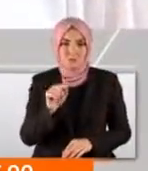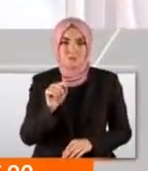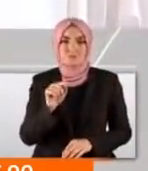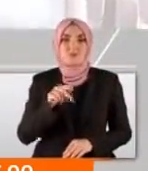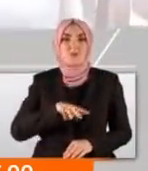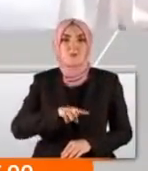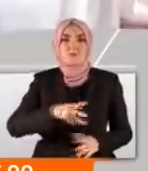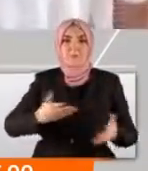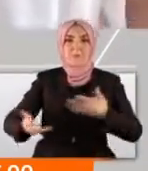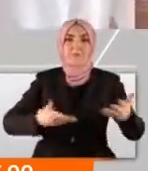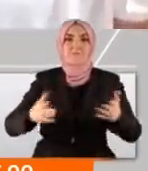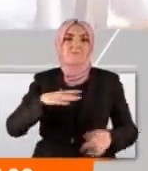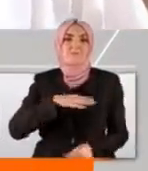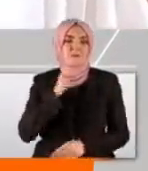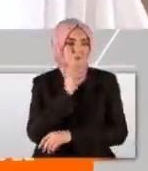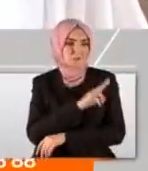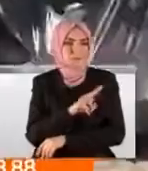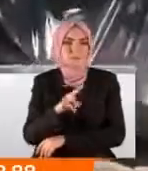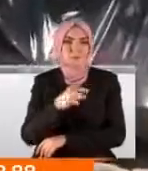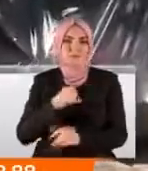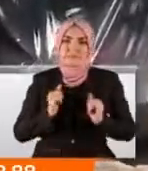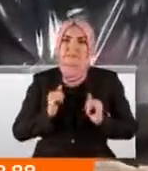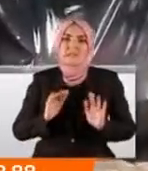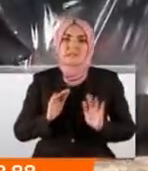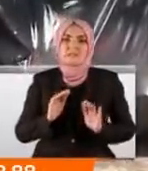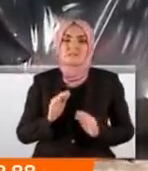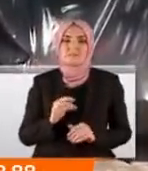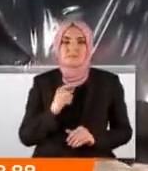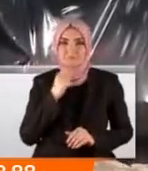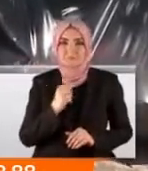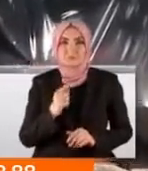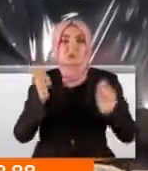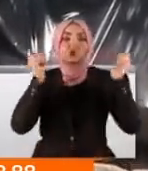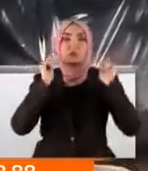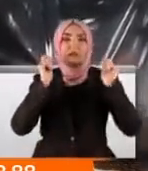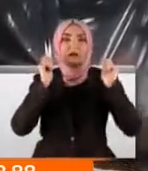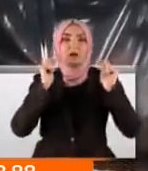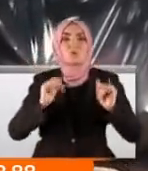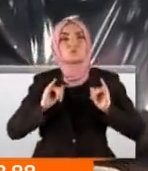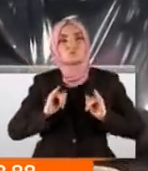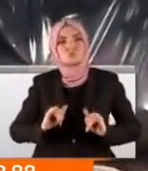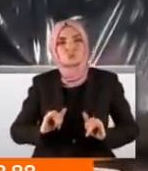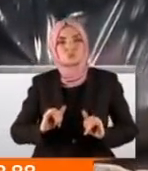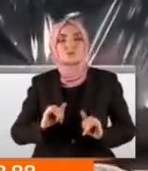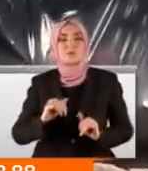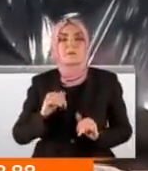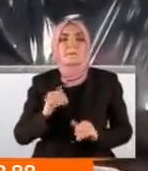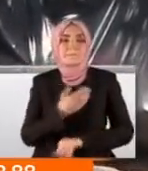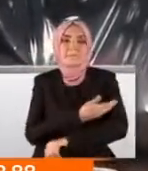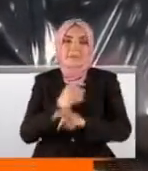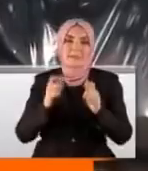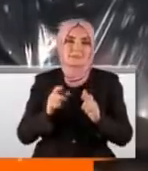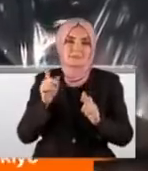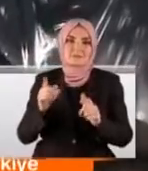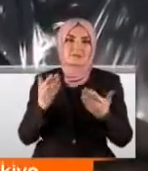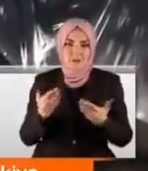sizi rahatsız ediyor mu? Son derece rahatsız ediyor. Burası da Çankaya Huzur Mahallesi ama Huzur Mahallesi sakinlerinin pek de huzuru yok.